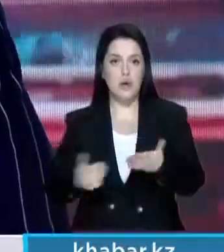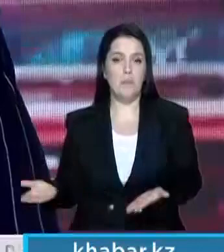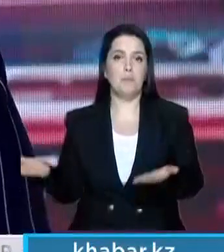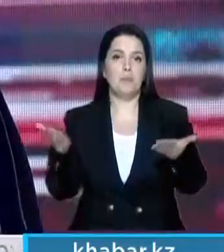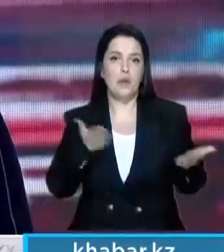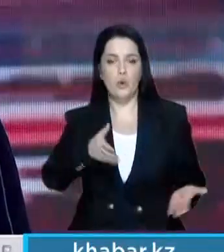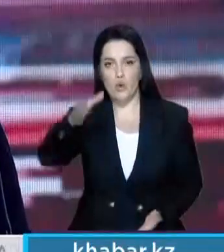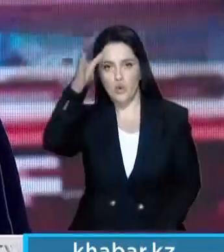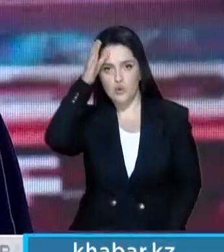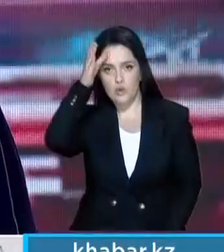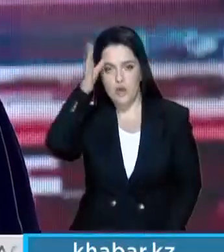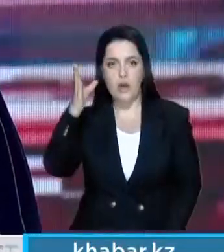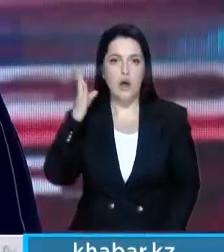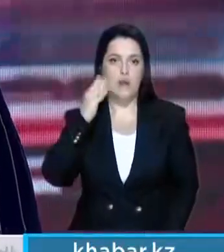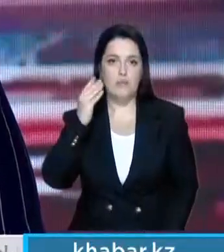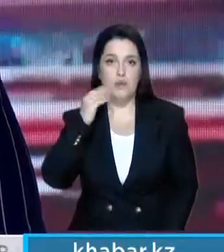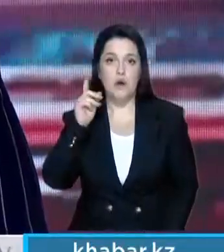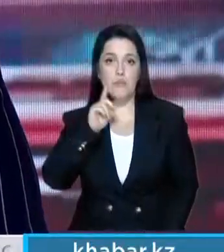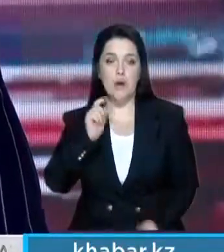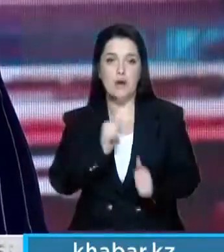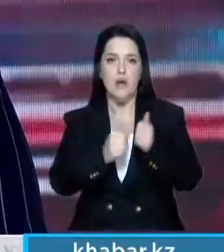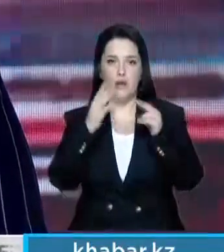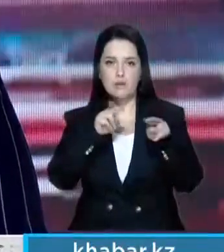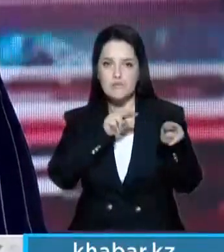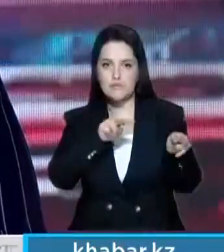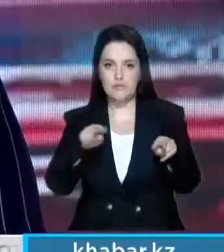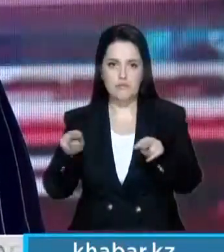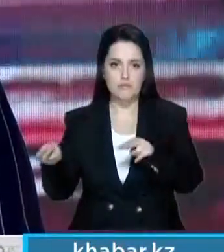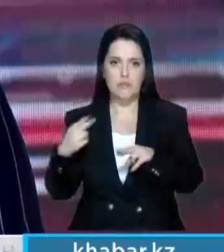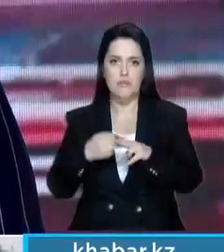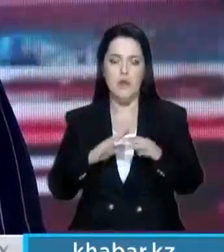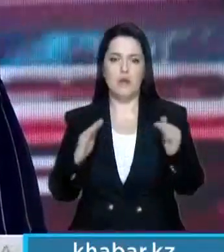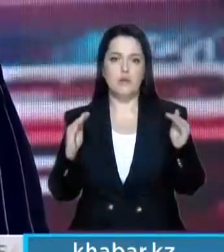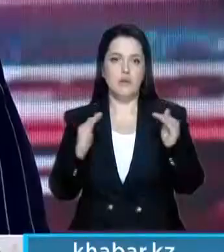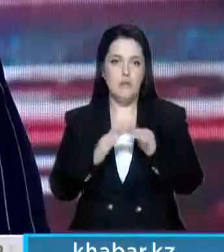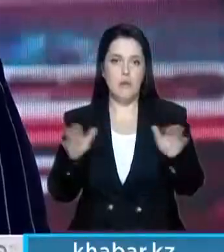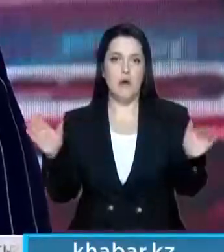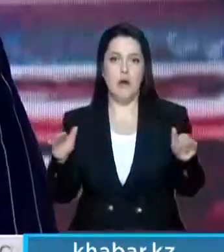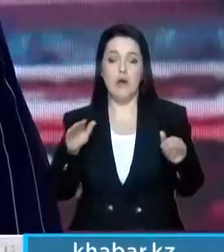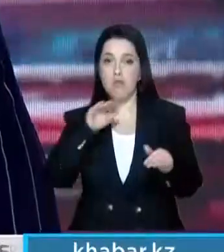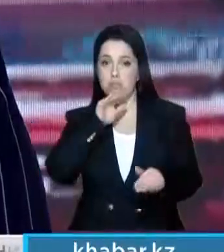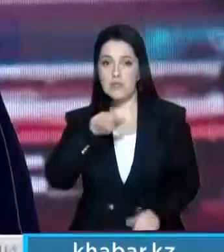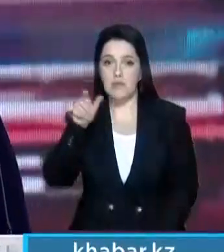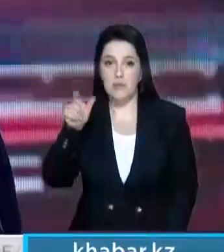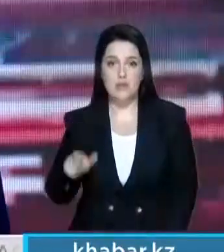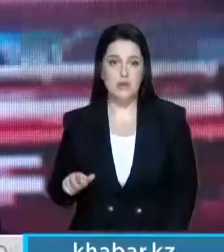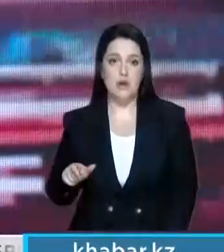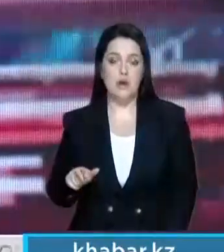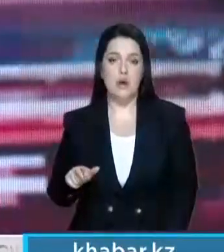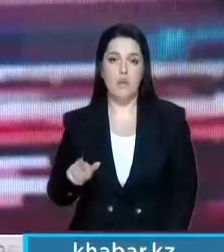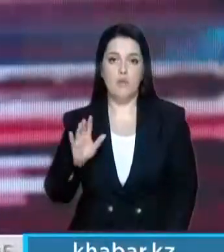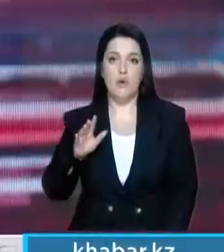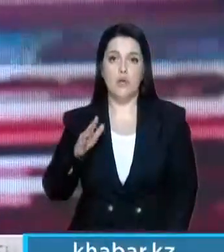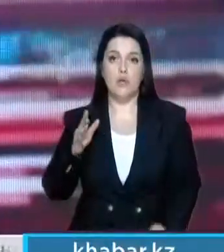орнитологов из Алмааты А пока в регионе каждый день мониторят эпизоотической ситуацию среди домашних пернатых по словам экспертов ситуация под